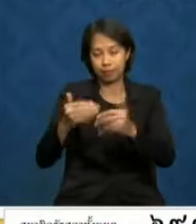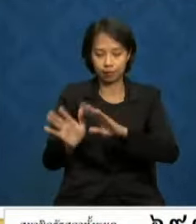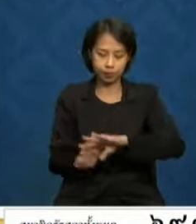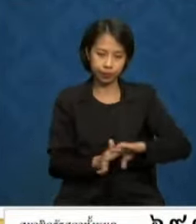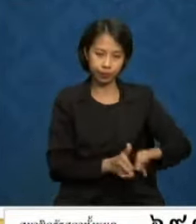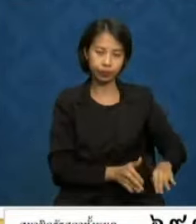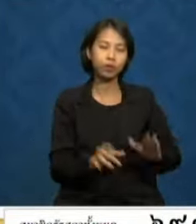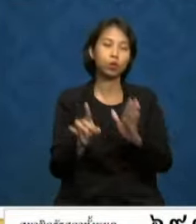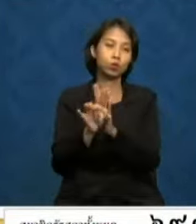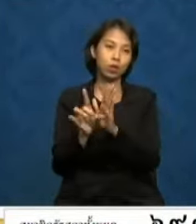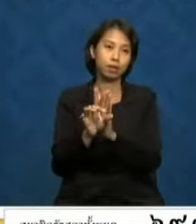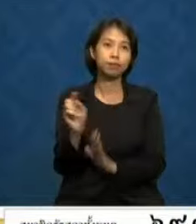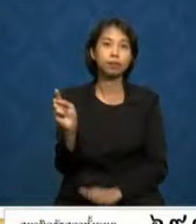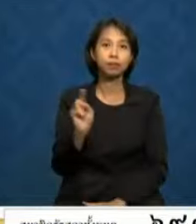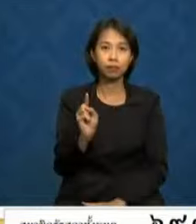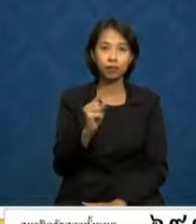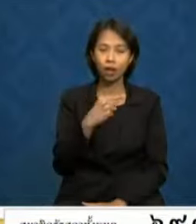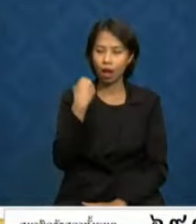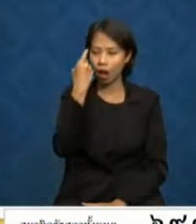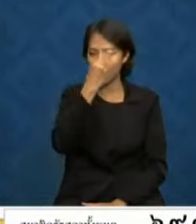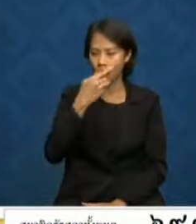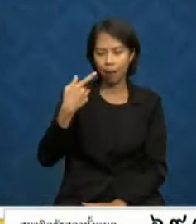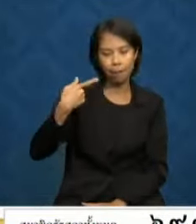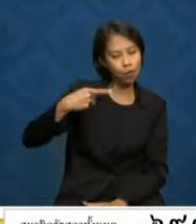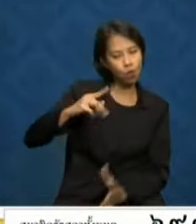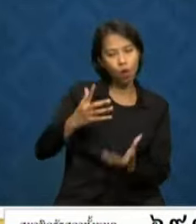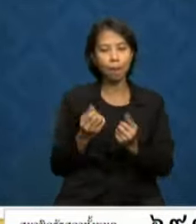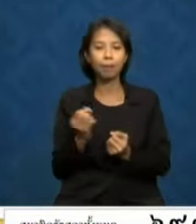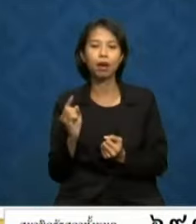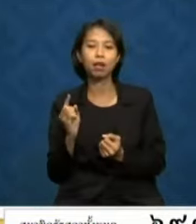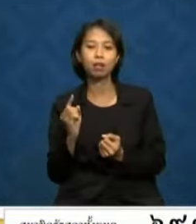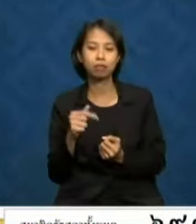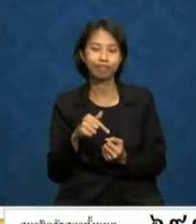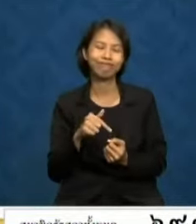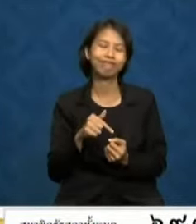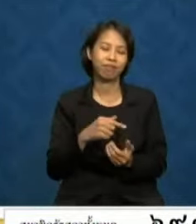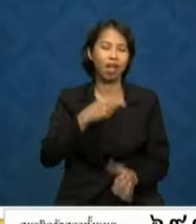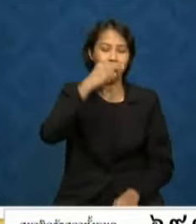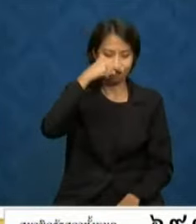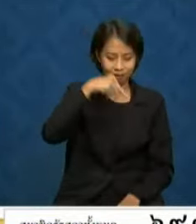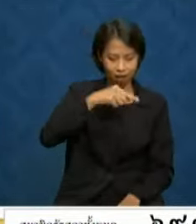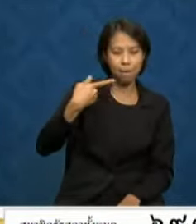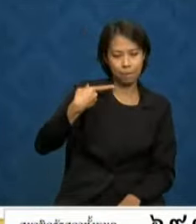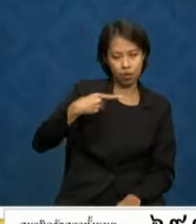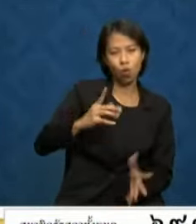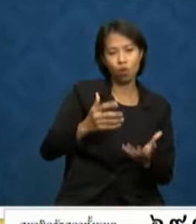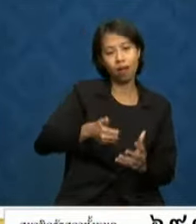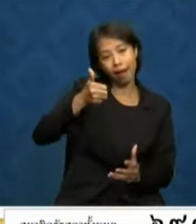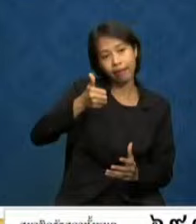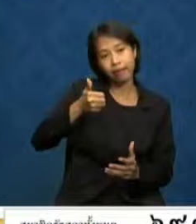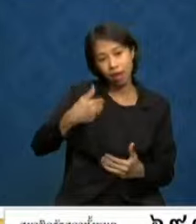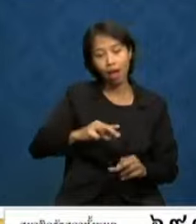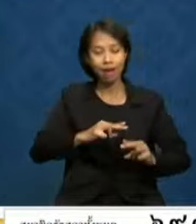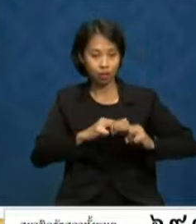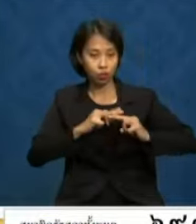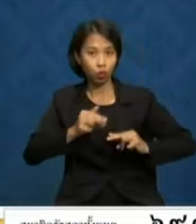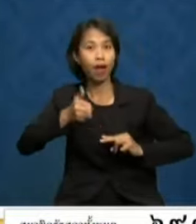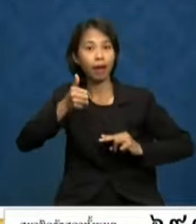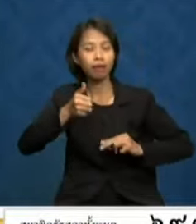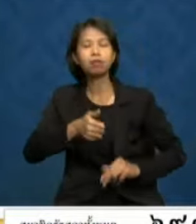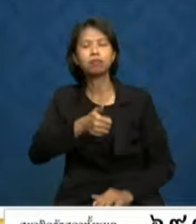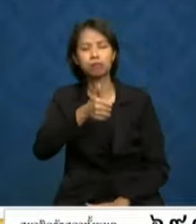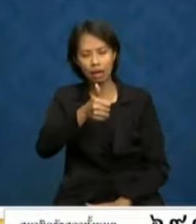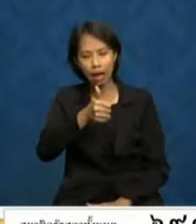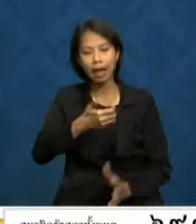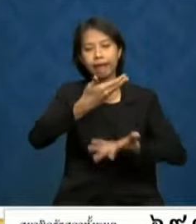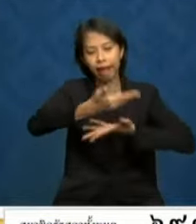าแล้วใครได้ประโยชน์อะไรบ้างประเทศได้อยู่ชัดเจนอยู่แล้วที่ผมเรียนไปภาคเอกชนได้ไหมครับได้เยอะเลยครับการค้